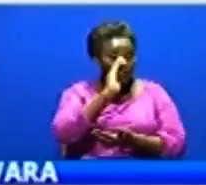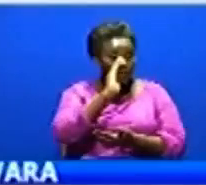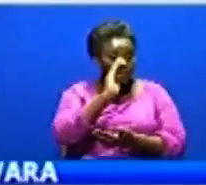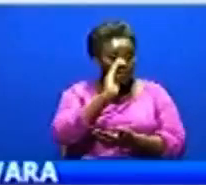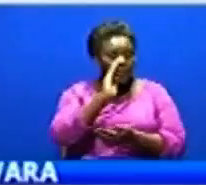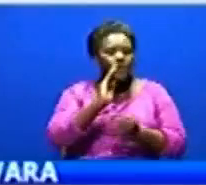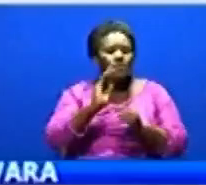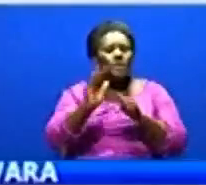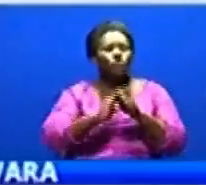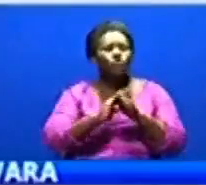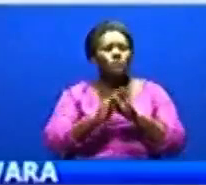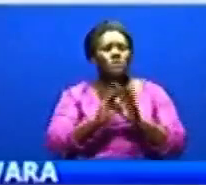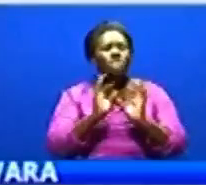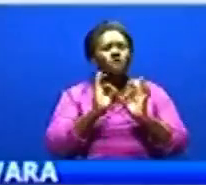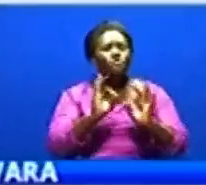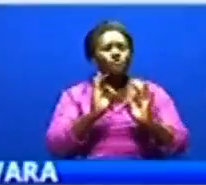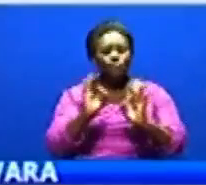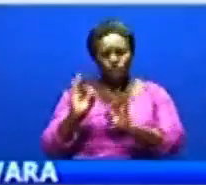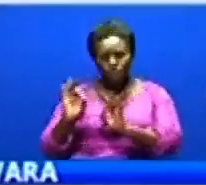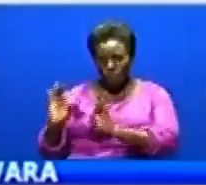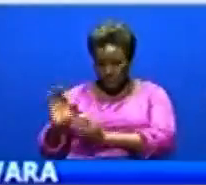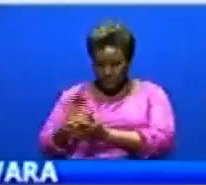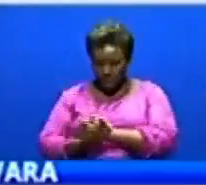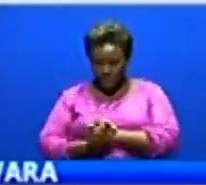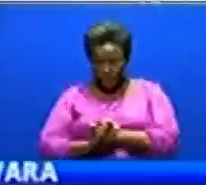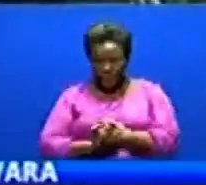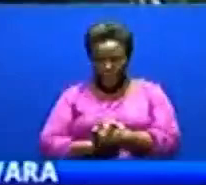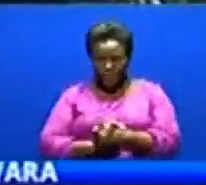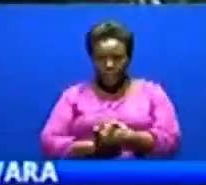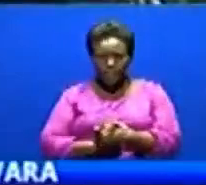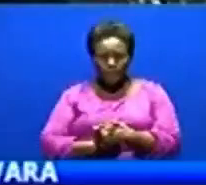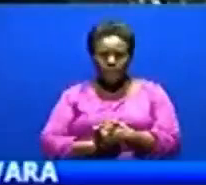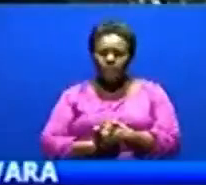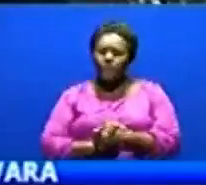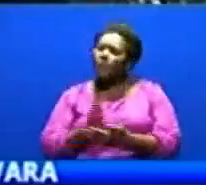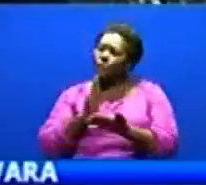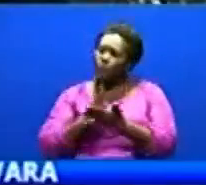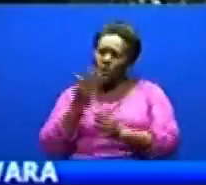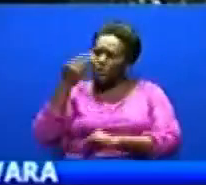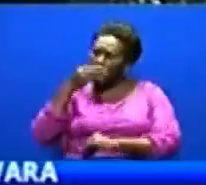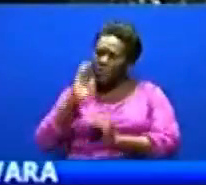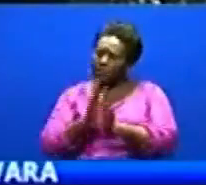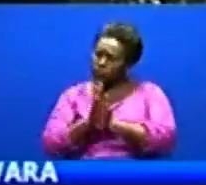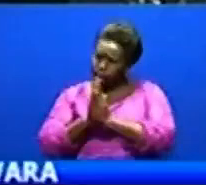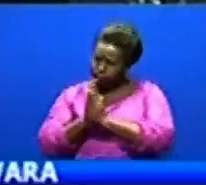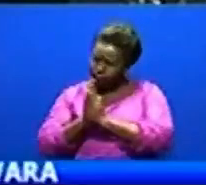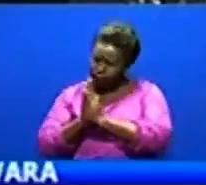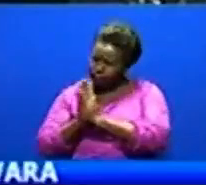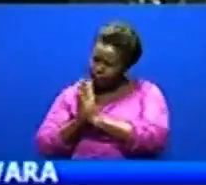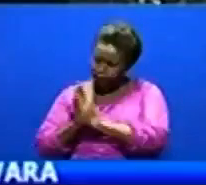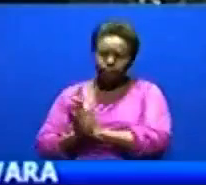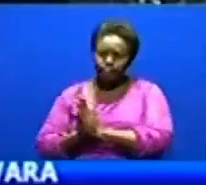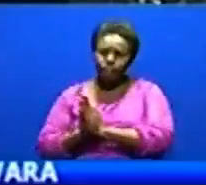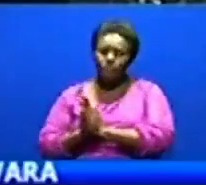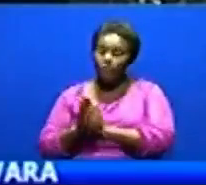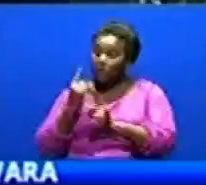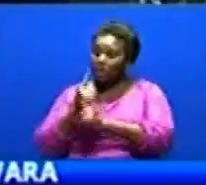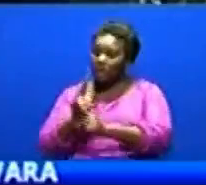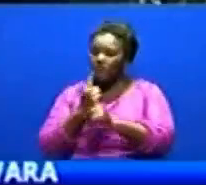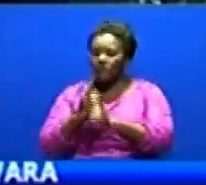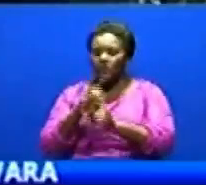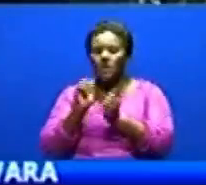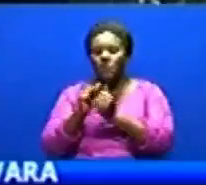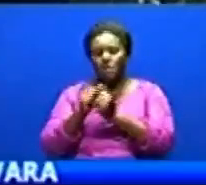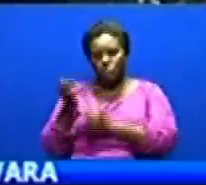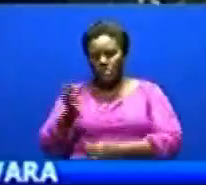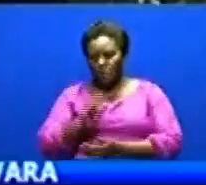maeneo husika mahususi na si vinginevyo. Naishukuru sana serikali kuu kufuatilia hili swala kwa wakulima,